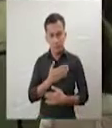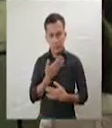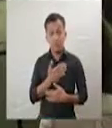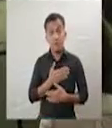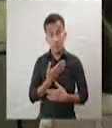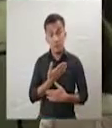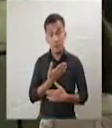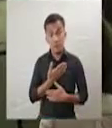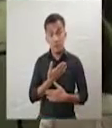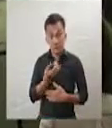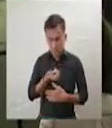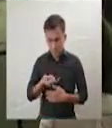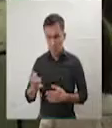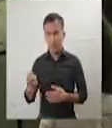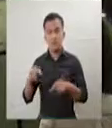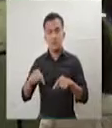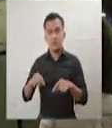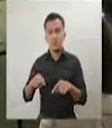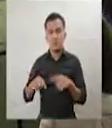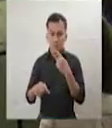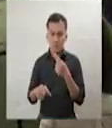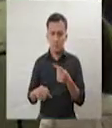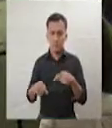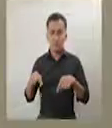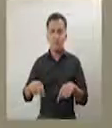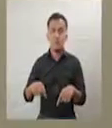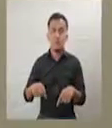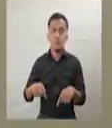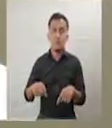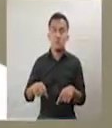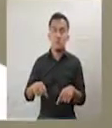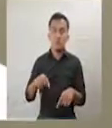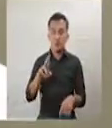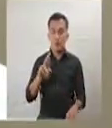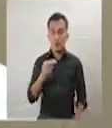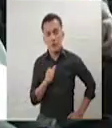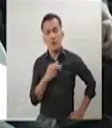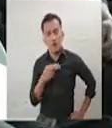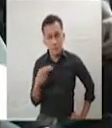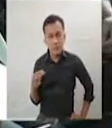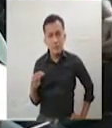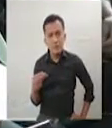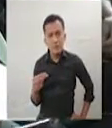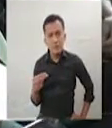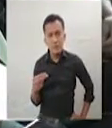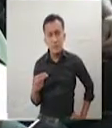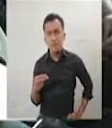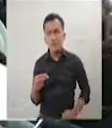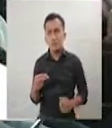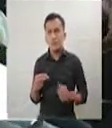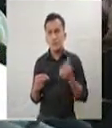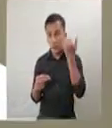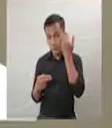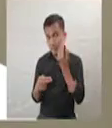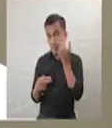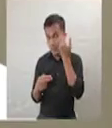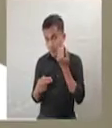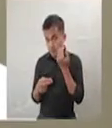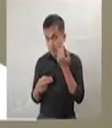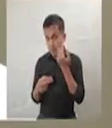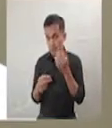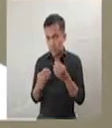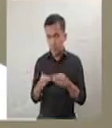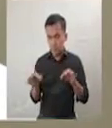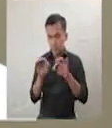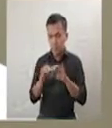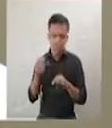na naanyayahan dito. Ang masasabi ko po dito sa reproductive health, itong kakulangan po, lalong-lalo na